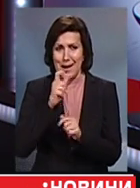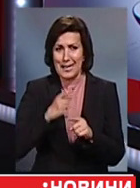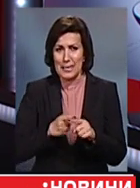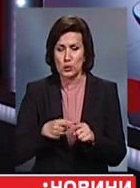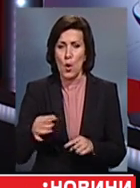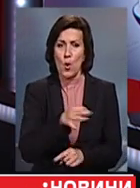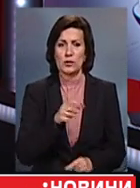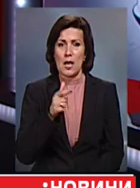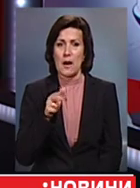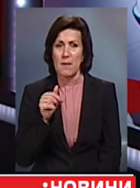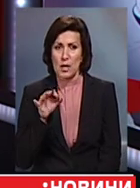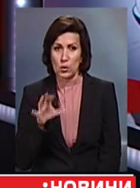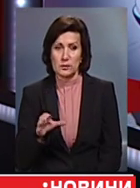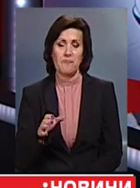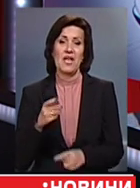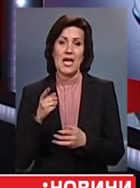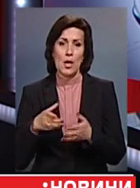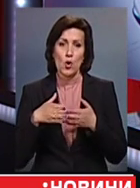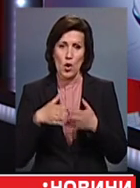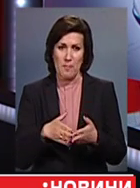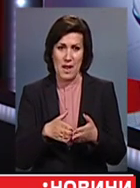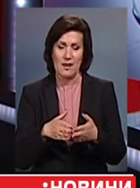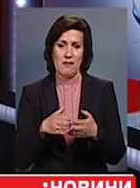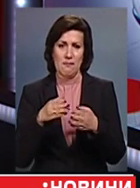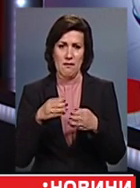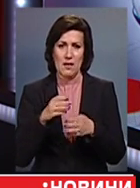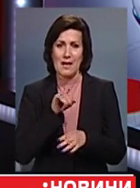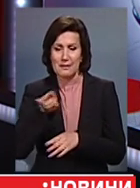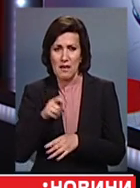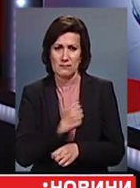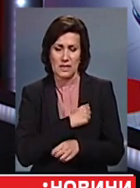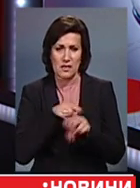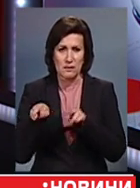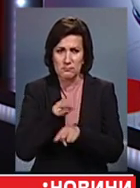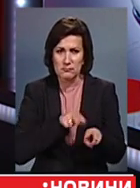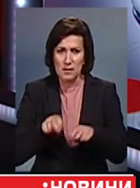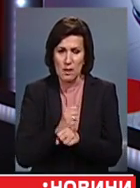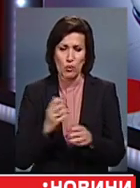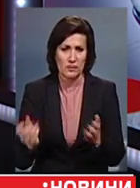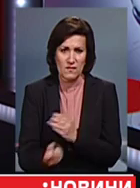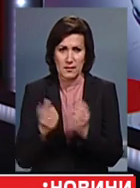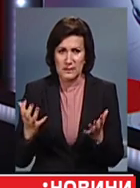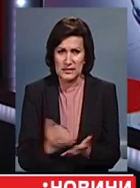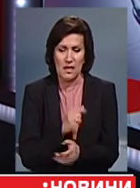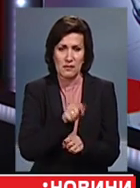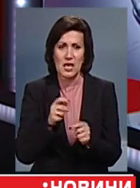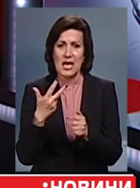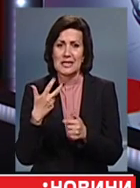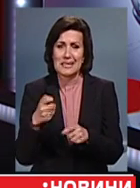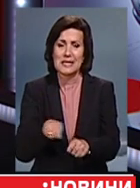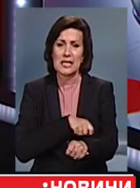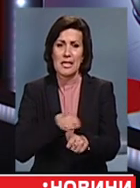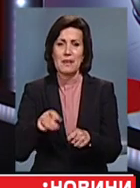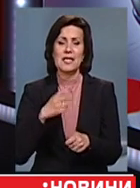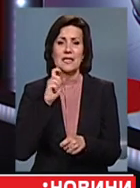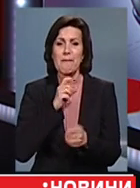повідомили єгипетські військові. Їхні корабель і літак, які ведуть пошукові роботи, виявили знахідки майже за 300 кілометрів на північ